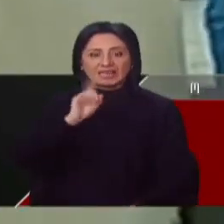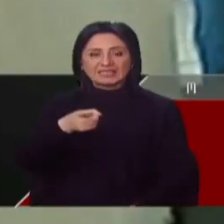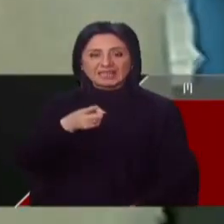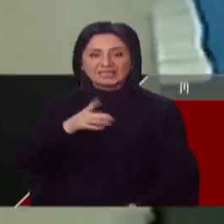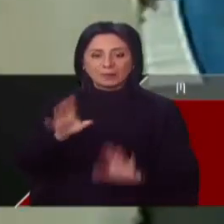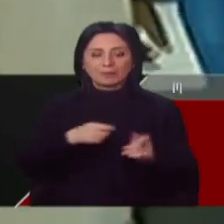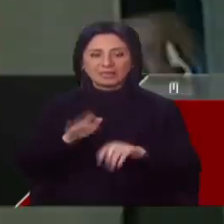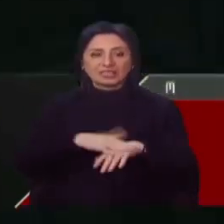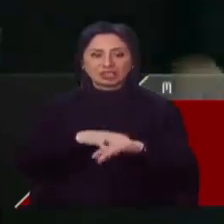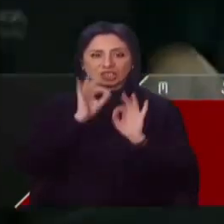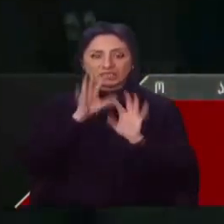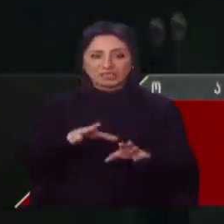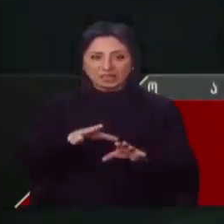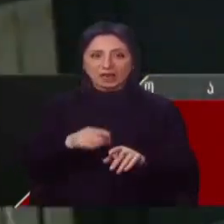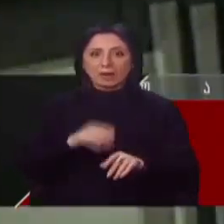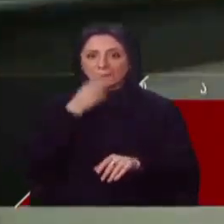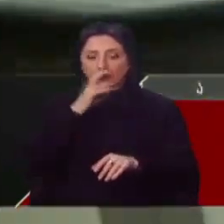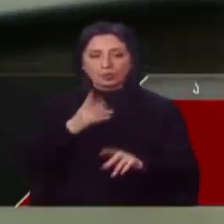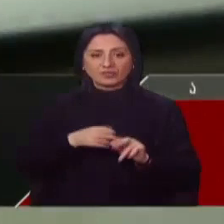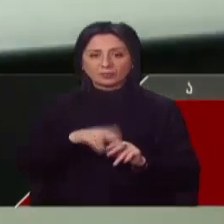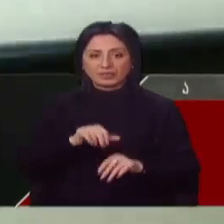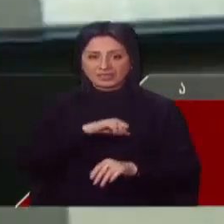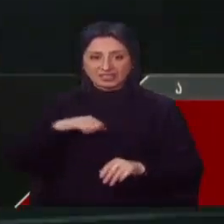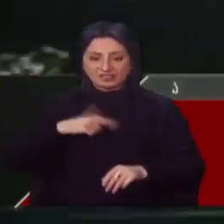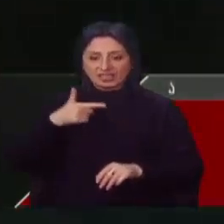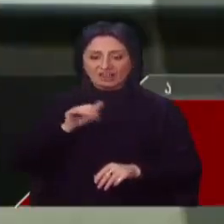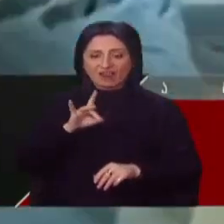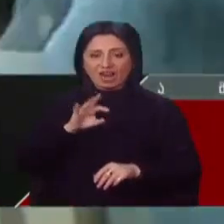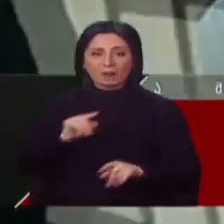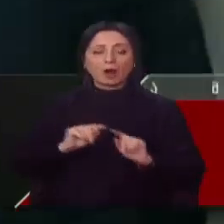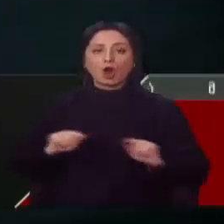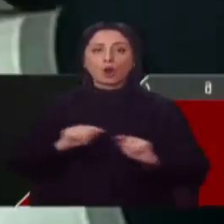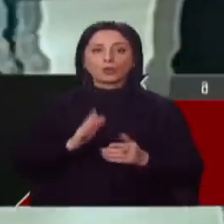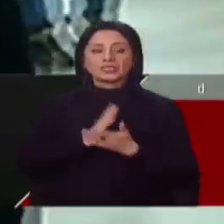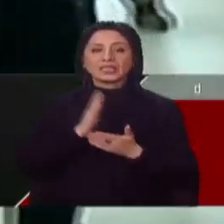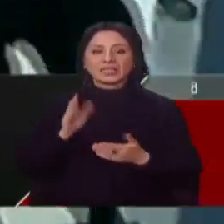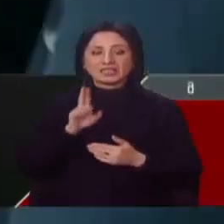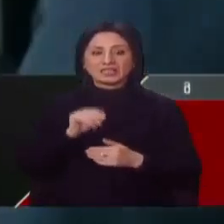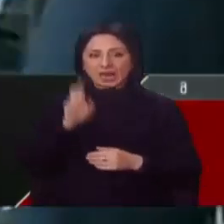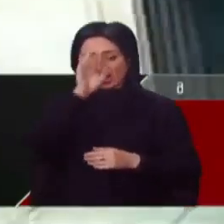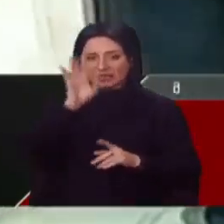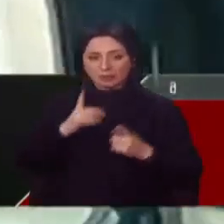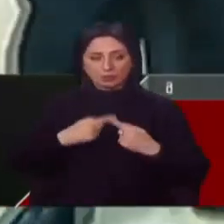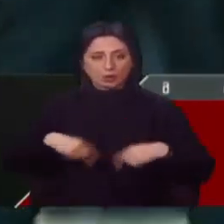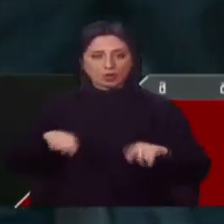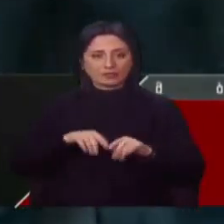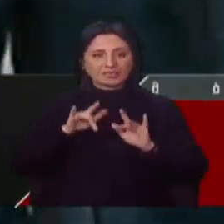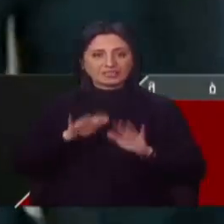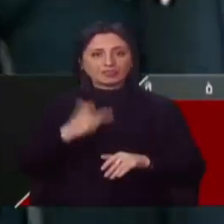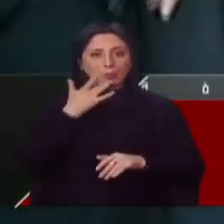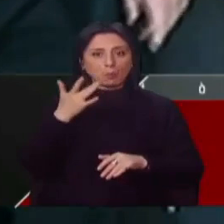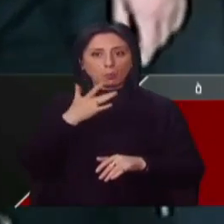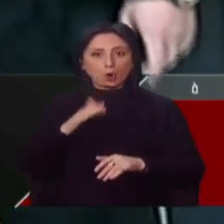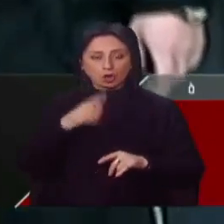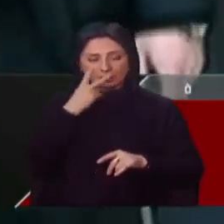წელიწადში პრეზიდენტმა შეიწყალა. მიუხედავად იმისა, რომ თავად ნიკა გვარამია ოპოზიციის ნაწილი და არასამთავრობო სექტორის საქმეში